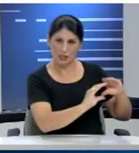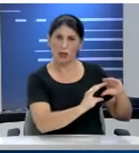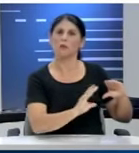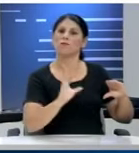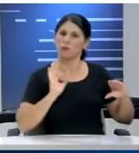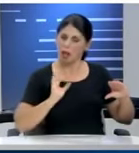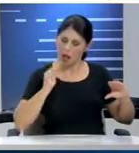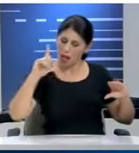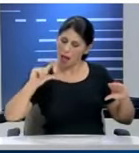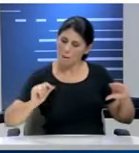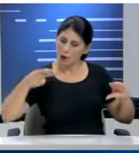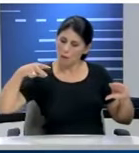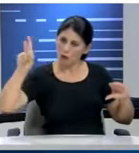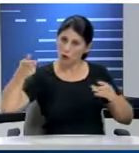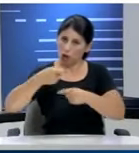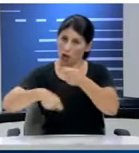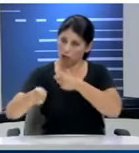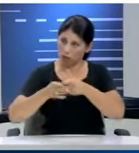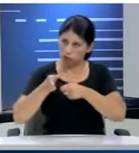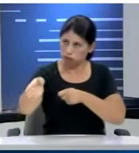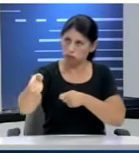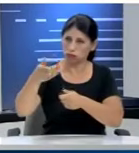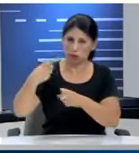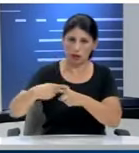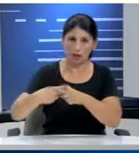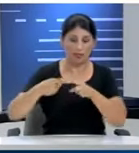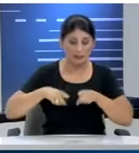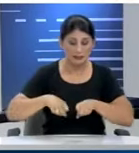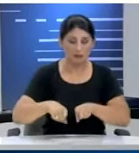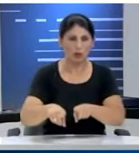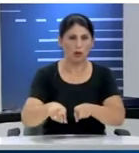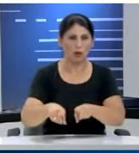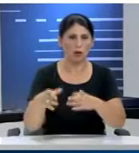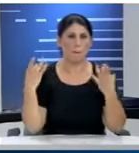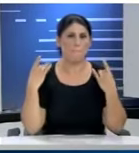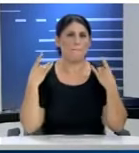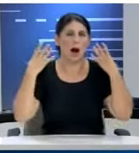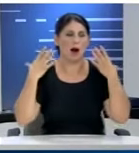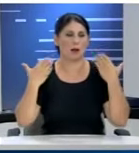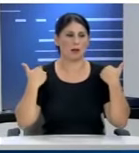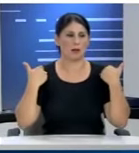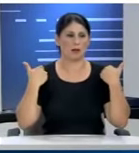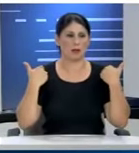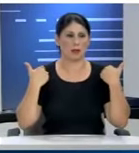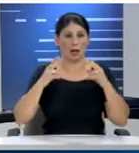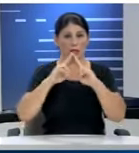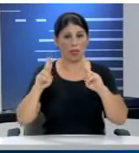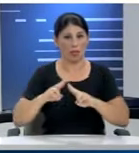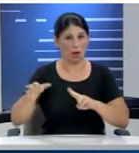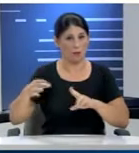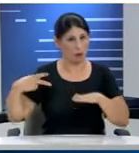θα συνεχίζουμε να βγαίνουμε με χαμηλό επιτόκιο στις αγορές, αλλά ταυτόχρονα να διώξουμε από πάνω μας το Διεθνές Νομισματικό